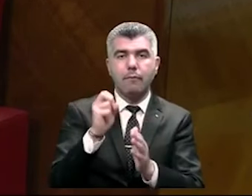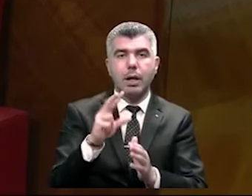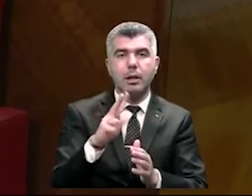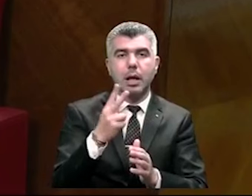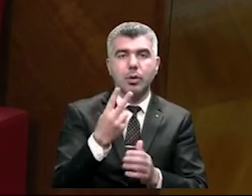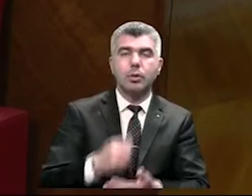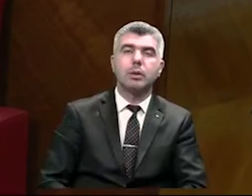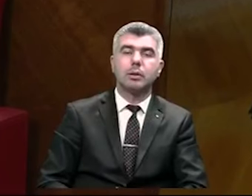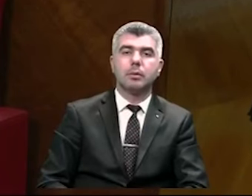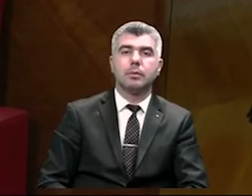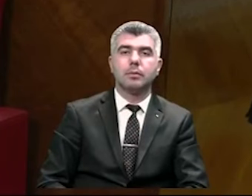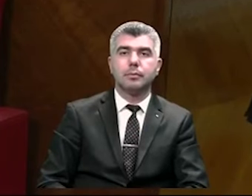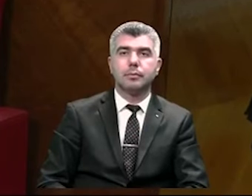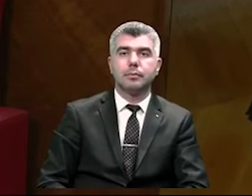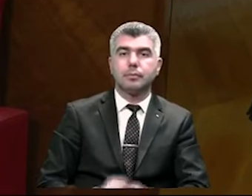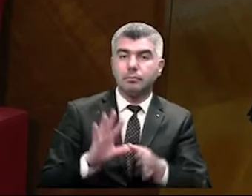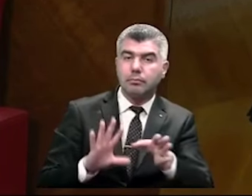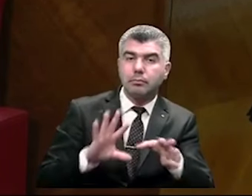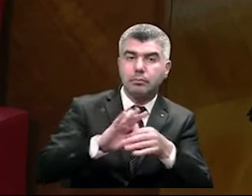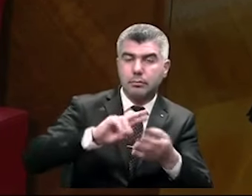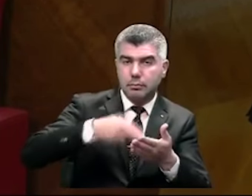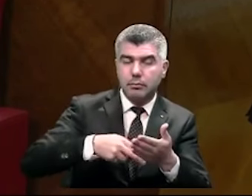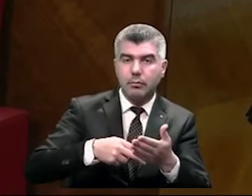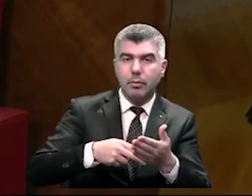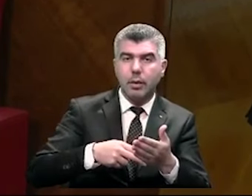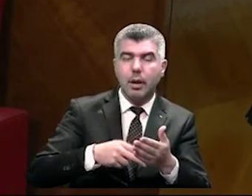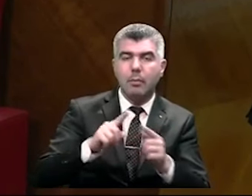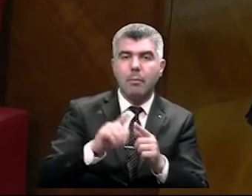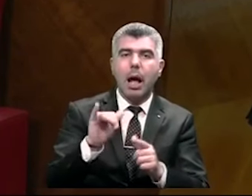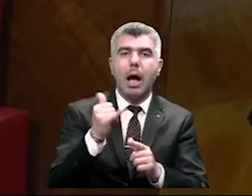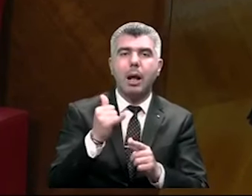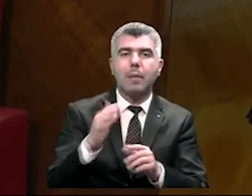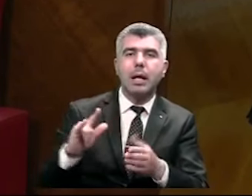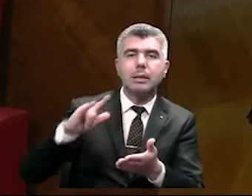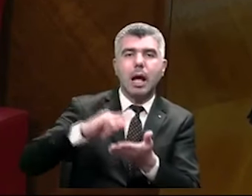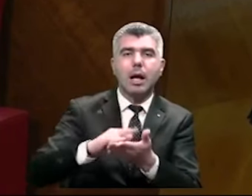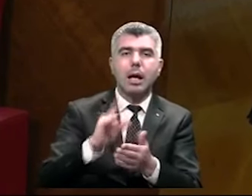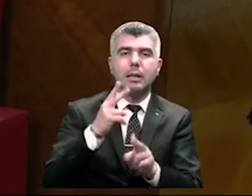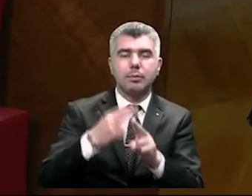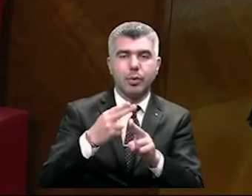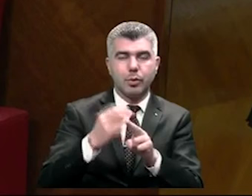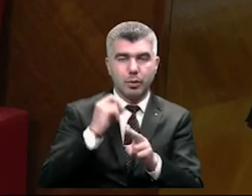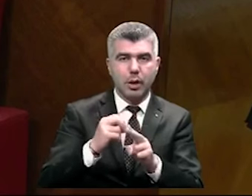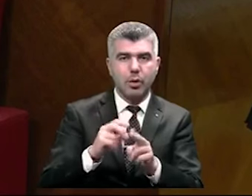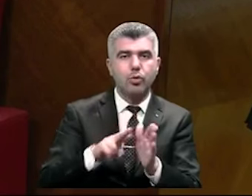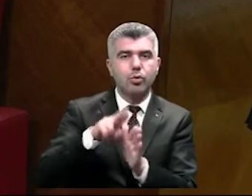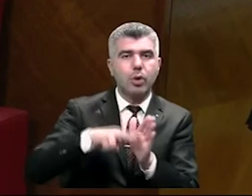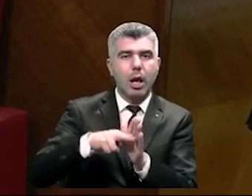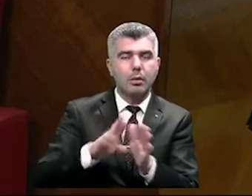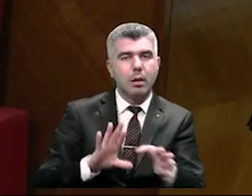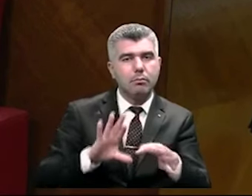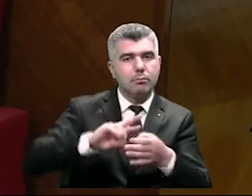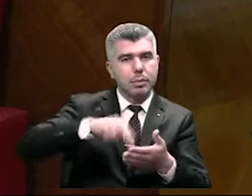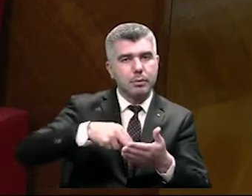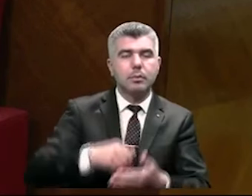2023 وانخرطت ايضا الشركه ديال العربيه للطيران فييه الشركات هذه مع الجهات وحنا